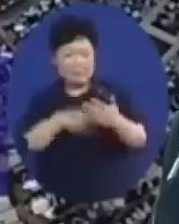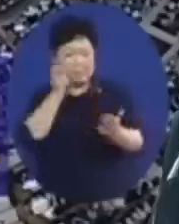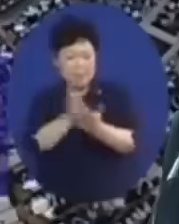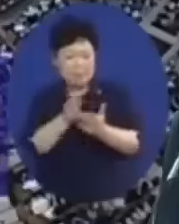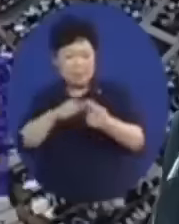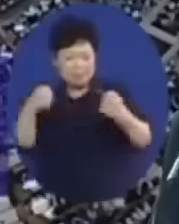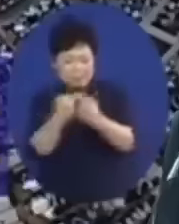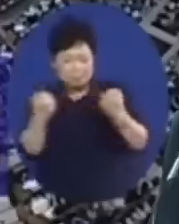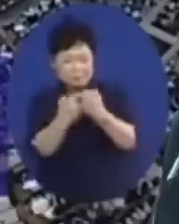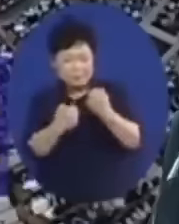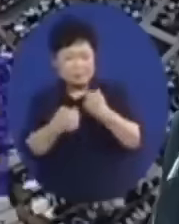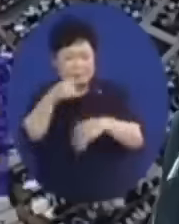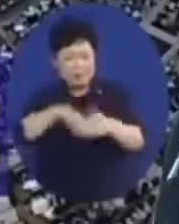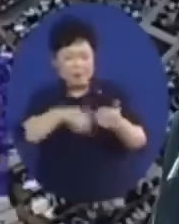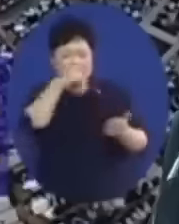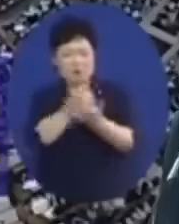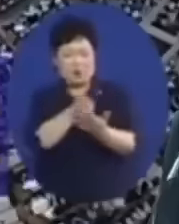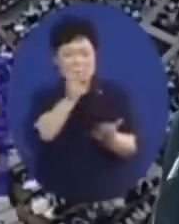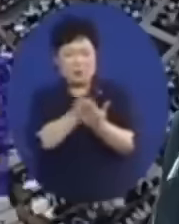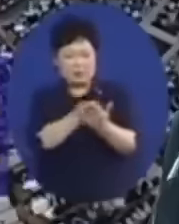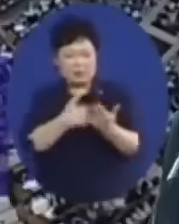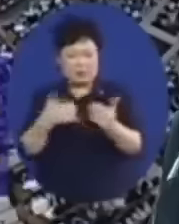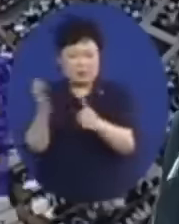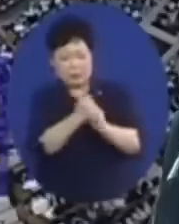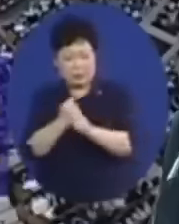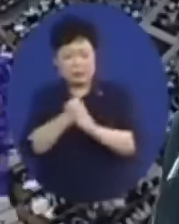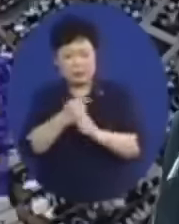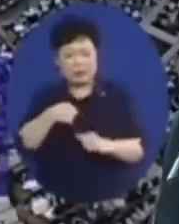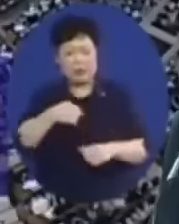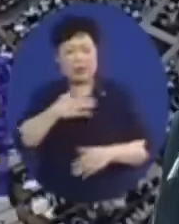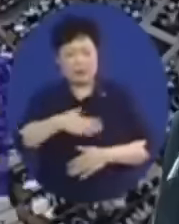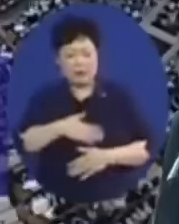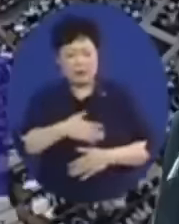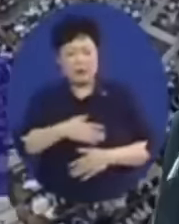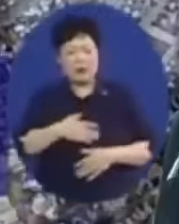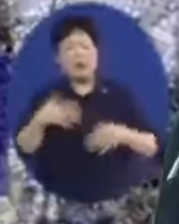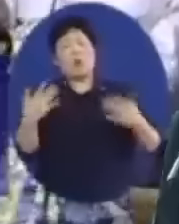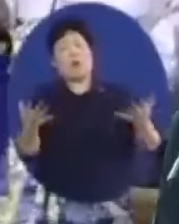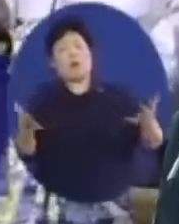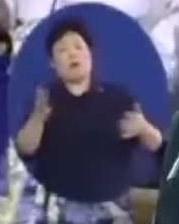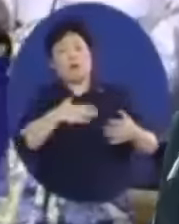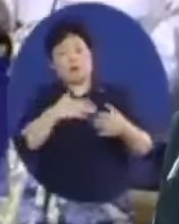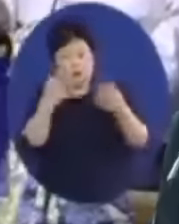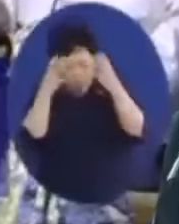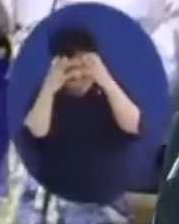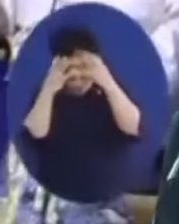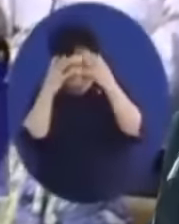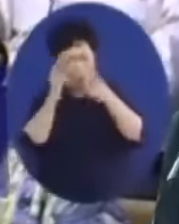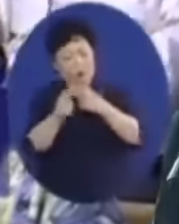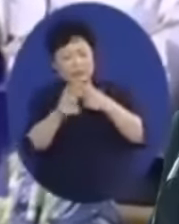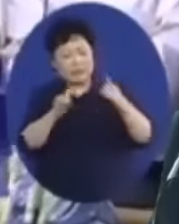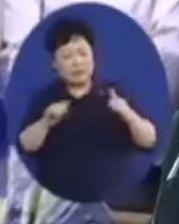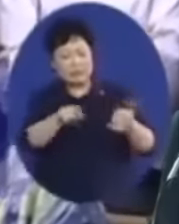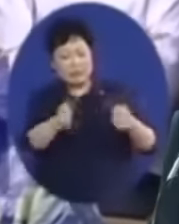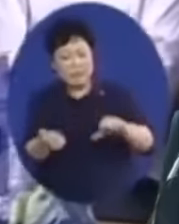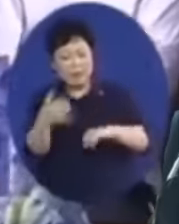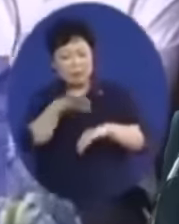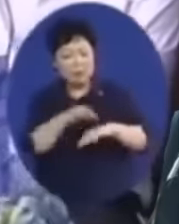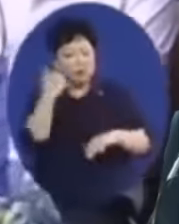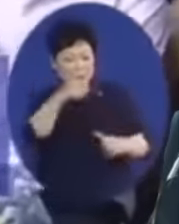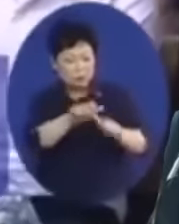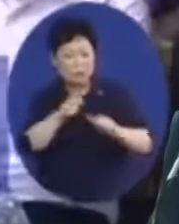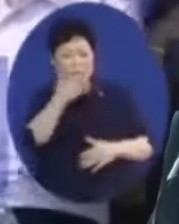지체 속에 있는 죄의 법으로 나를 사로잡아오는 것을 보는도다. 오라 나는 공고한 사람이로다. 이 사망의 몸에서 누가 나를